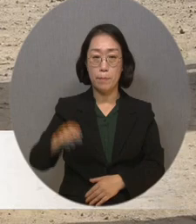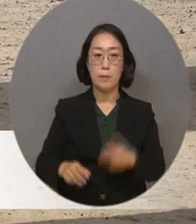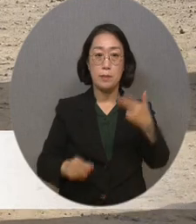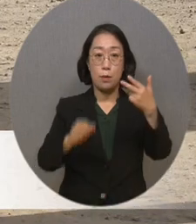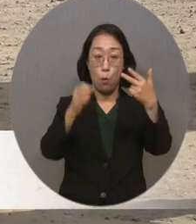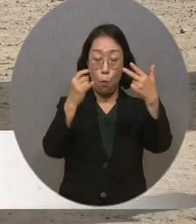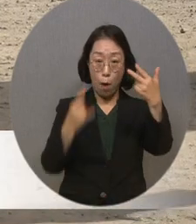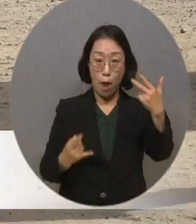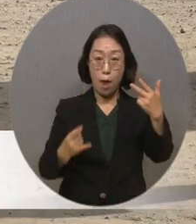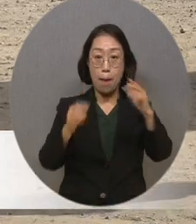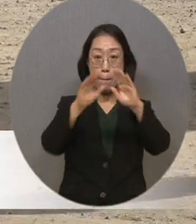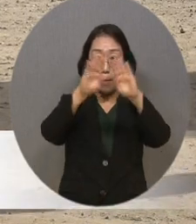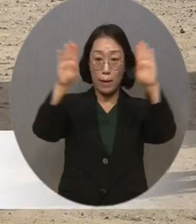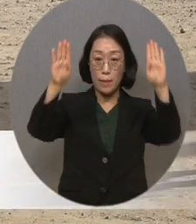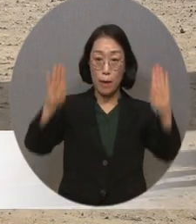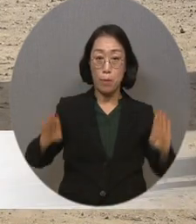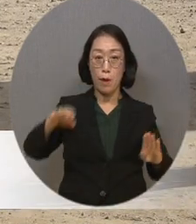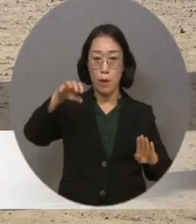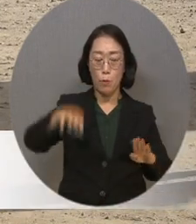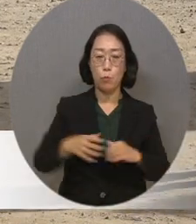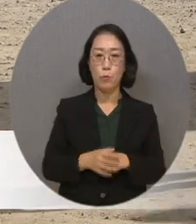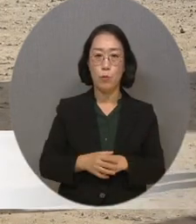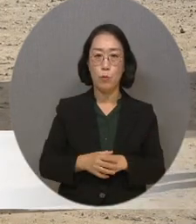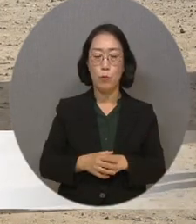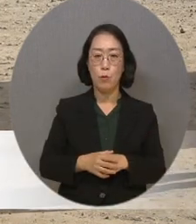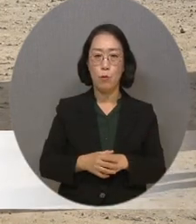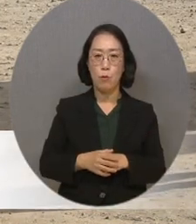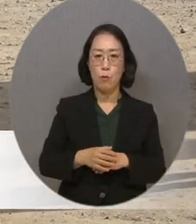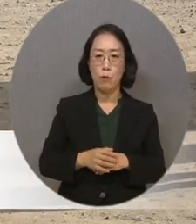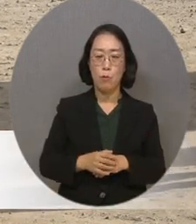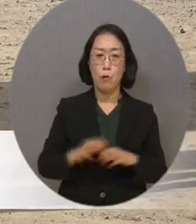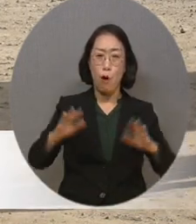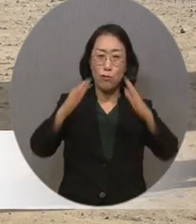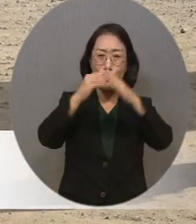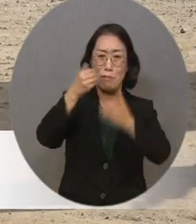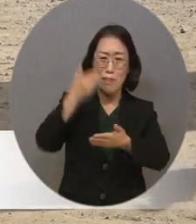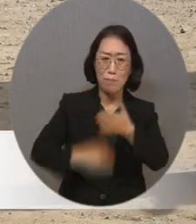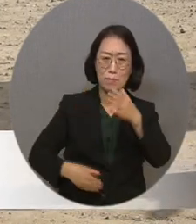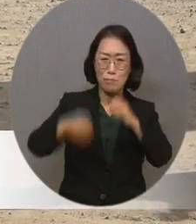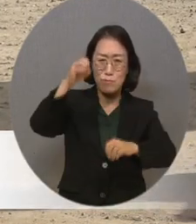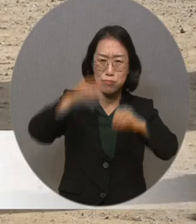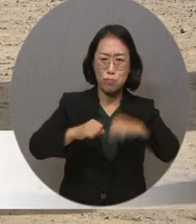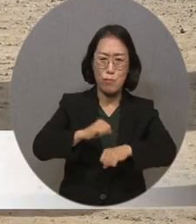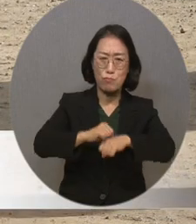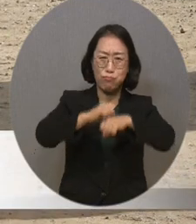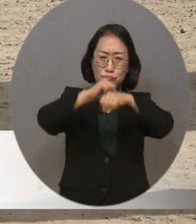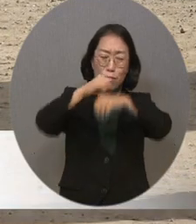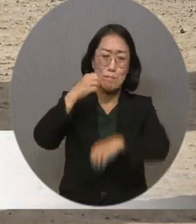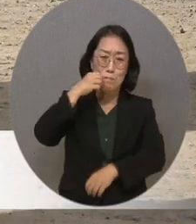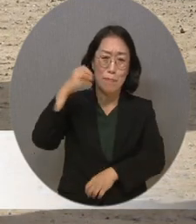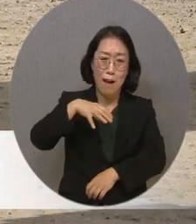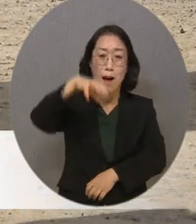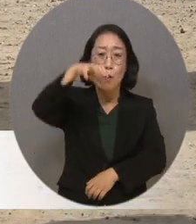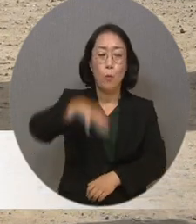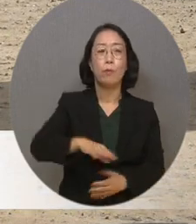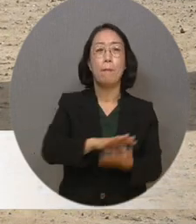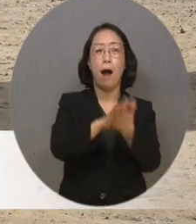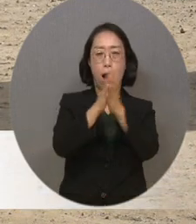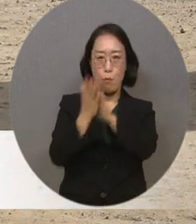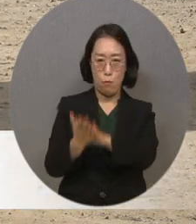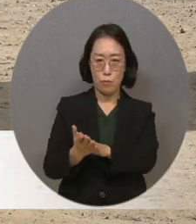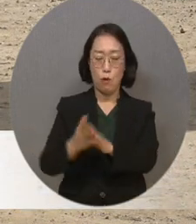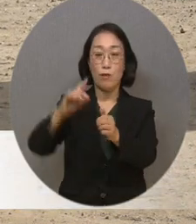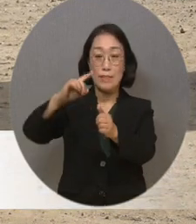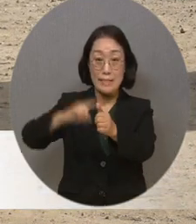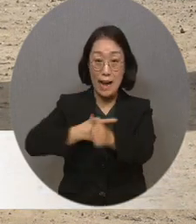평생학습원 박람회는 건설 폐기물로 쌓였던 이런 공간을 저희가 이제 이런 생태공간으로 만든 곳에서